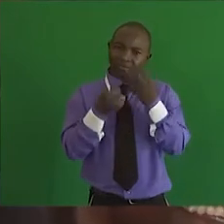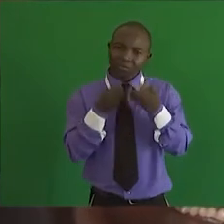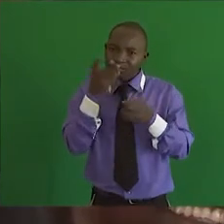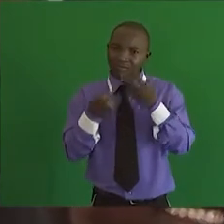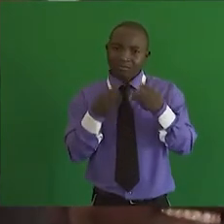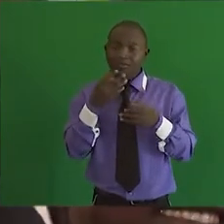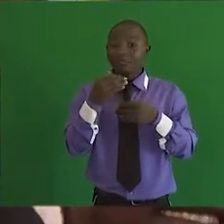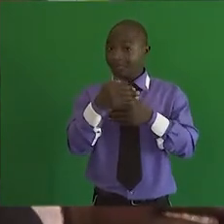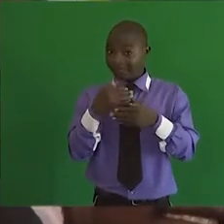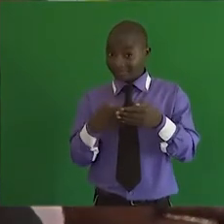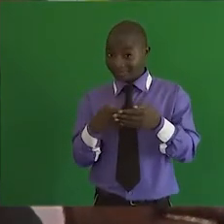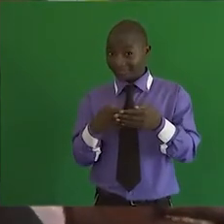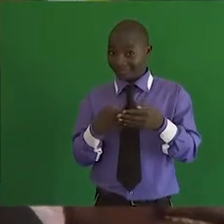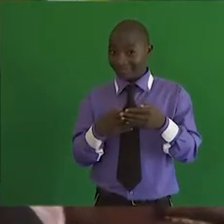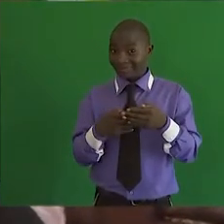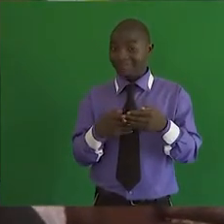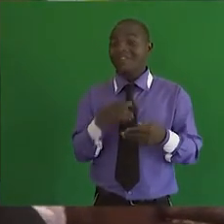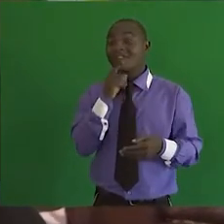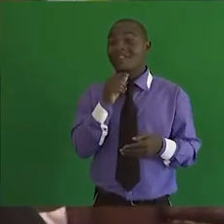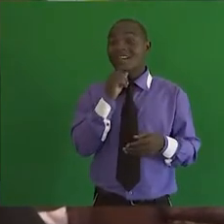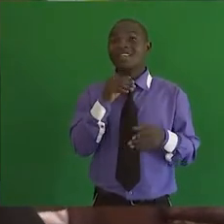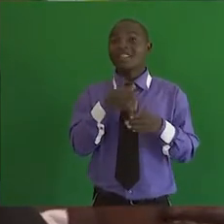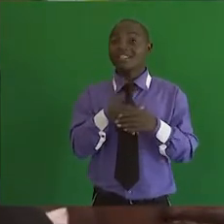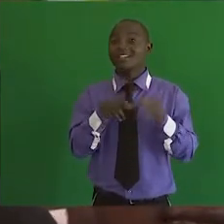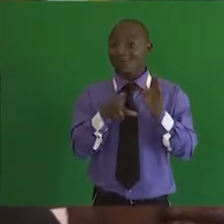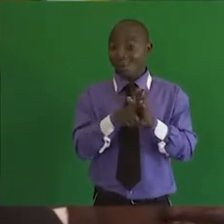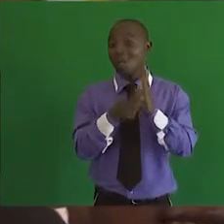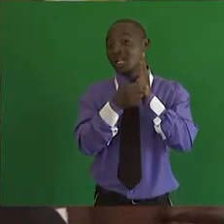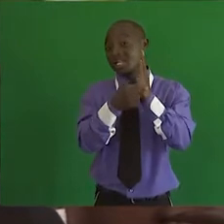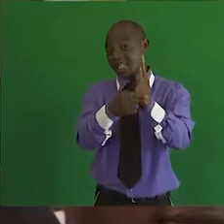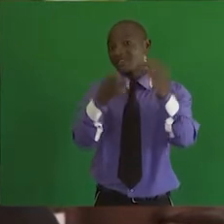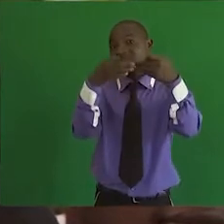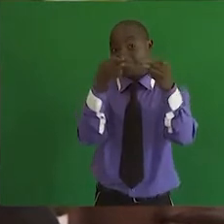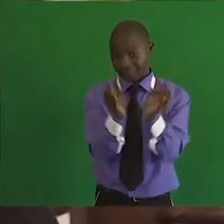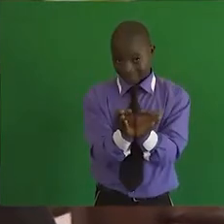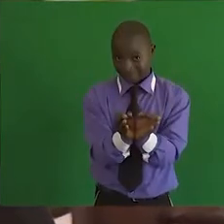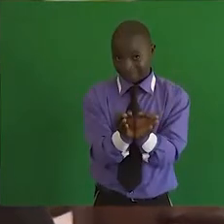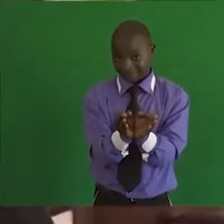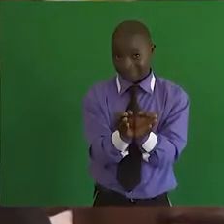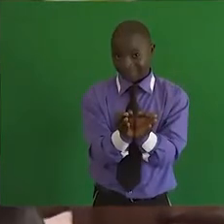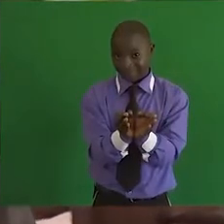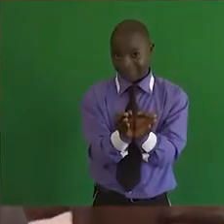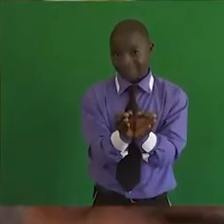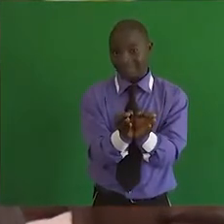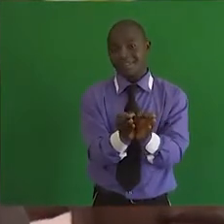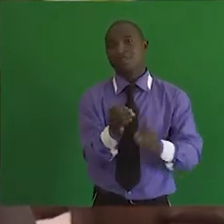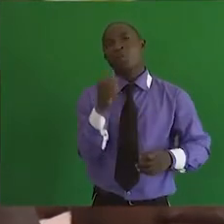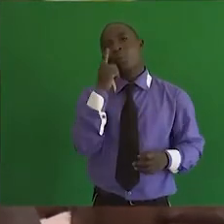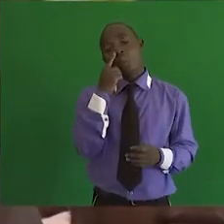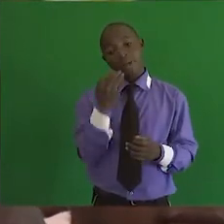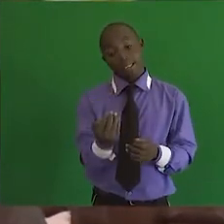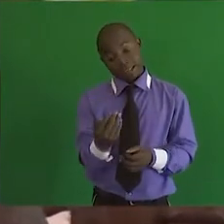maitiro inofananga ndichiona kuti ndiyo zvinoitika asi kutaura zvanga zvisingaitiki chinofana kugara nowana mukadzi wake